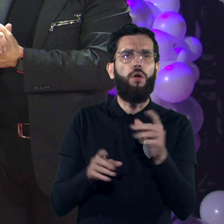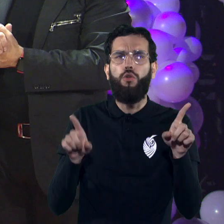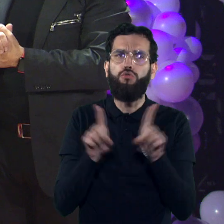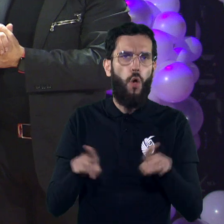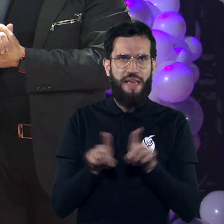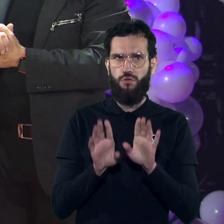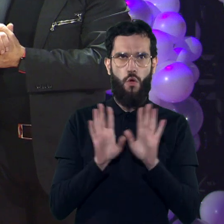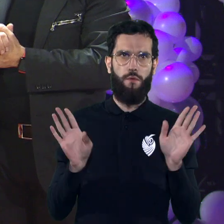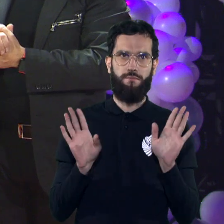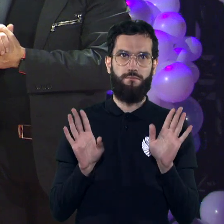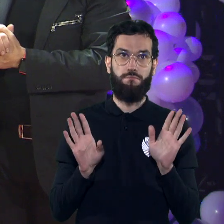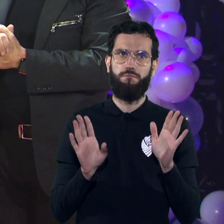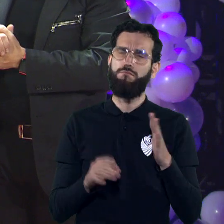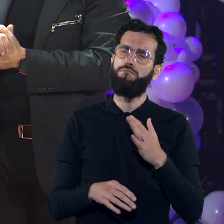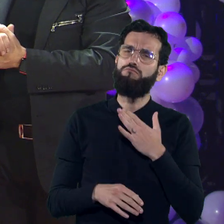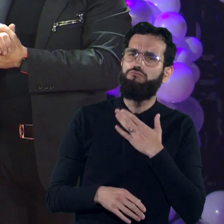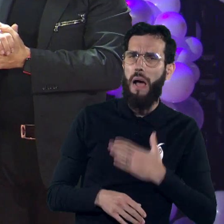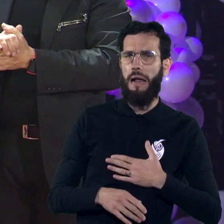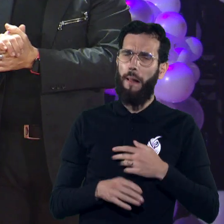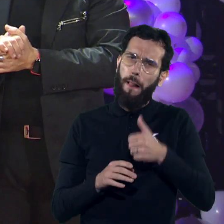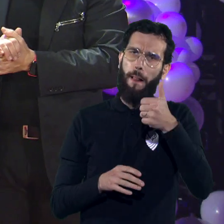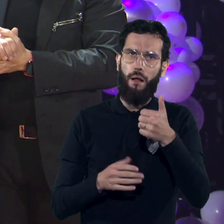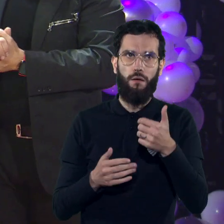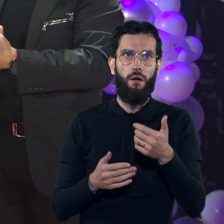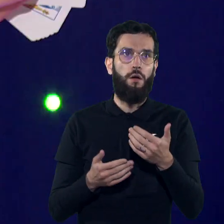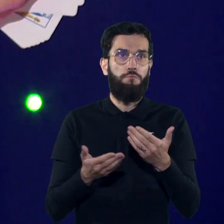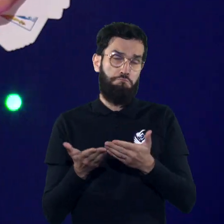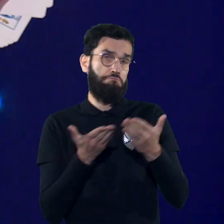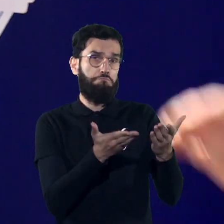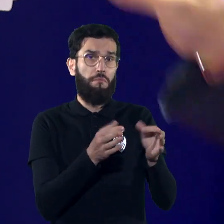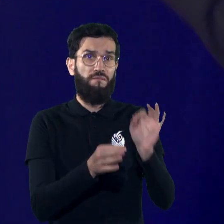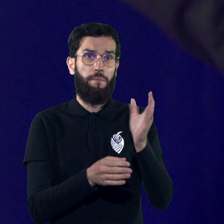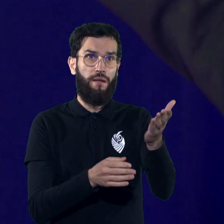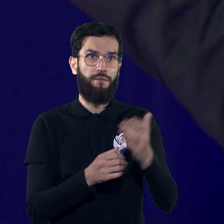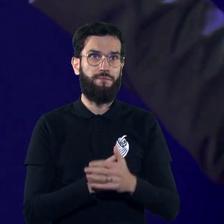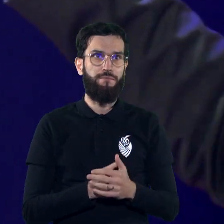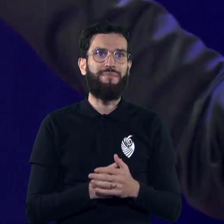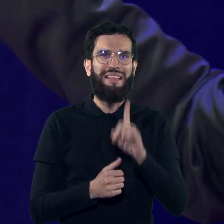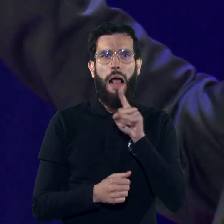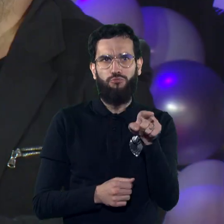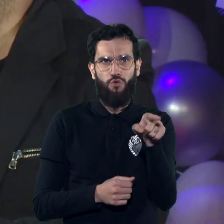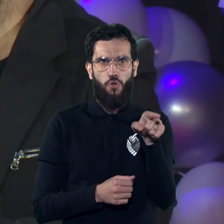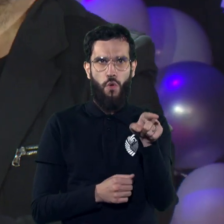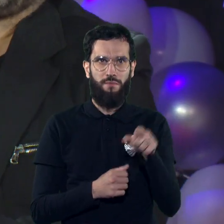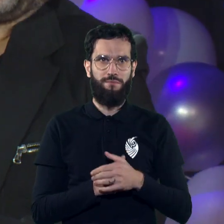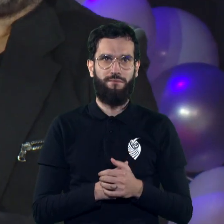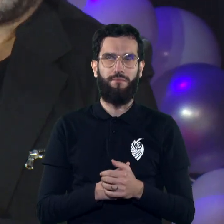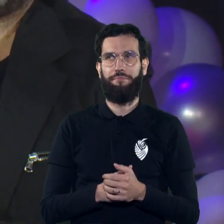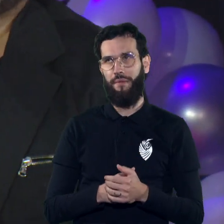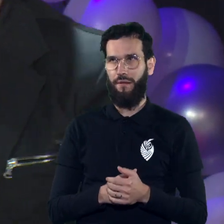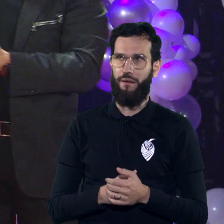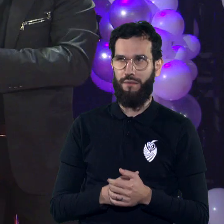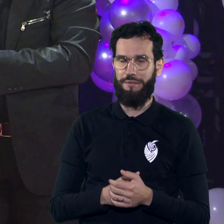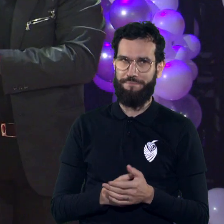jedno, že ktorú kartu si vyberieš, máš nejakú obľúbenú? Nemám. Tak nech sa páči, jednu si vyber, ideálne túto samozrejme.